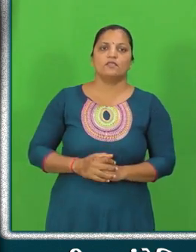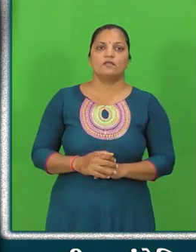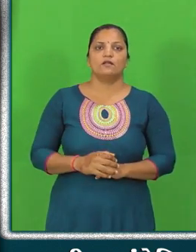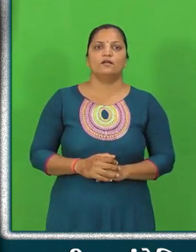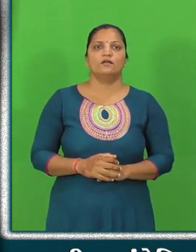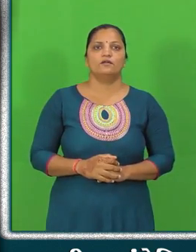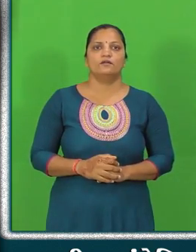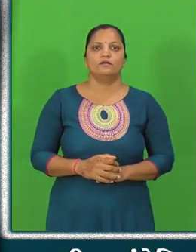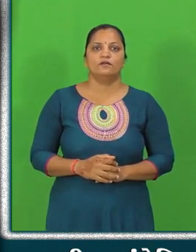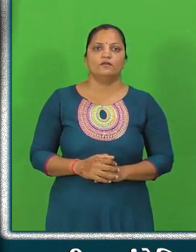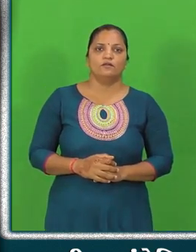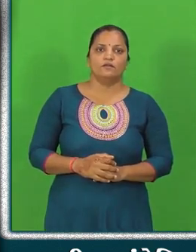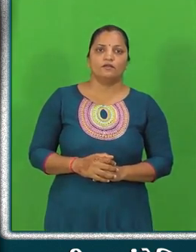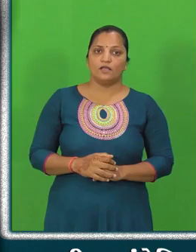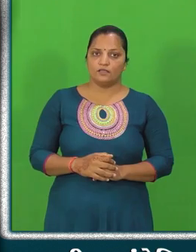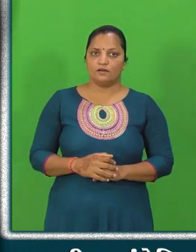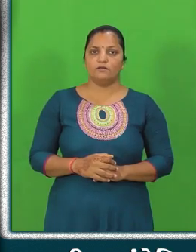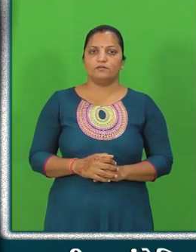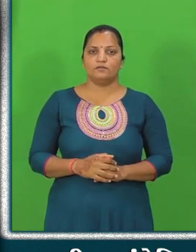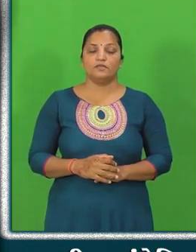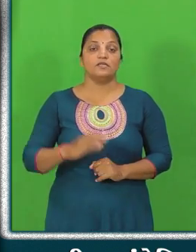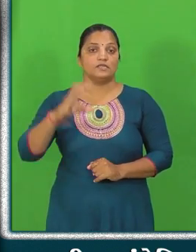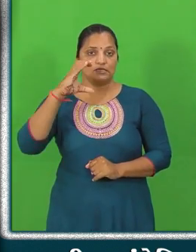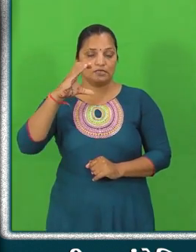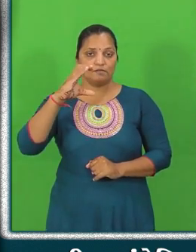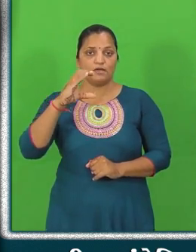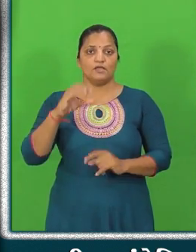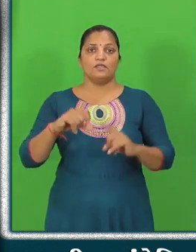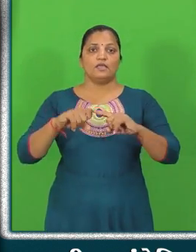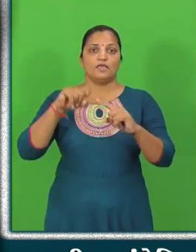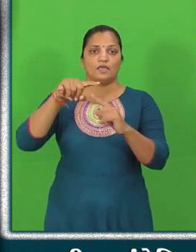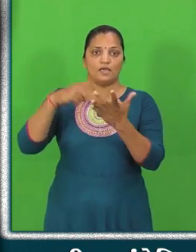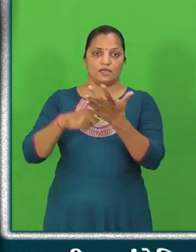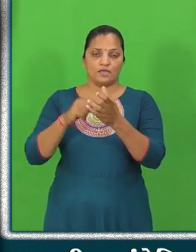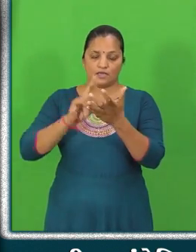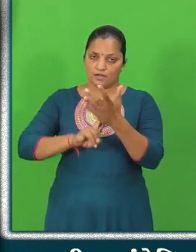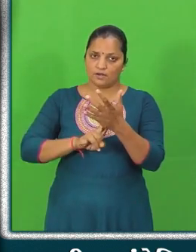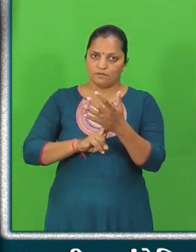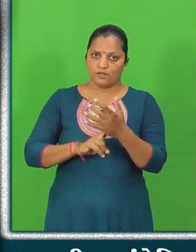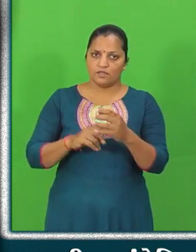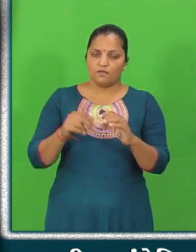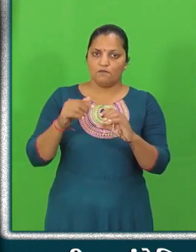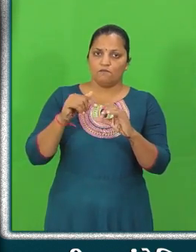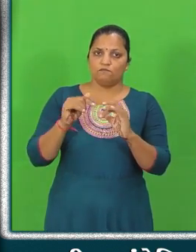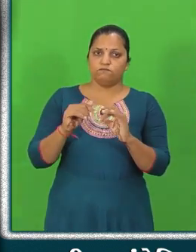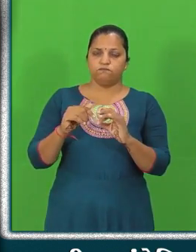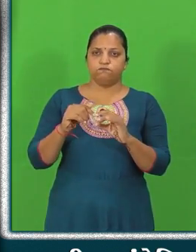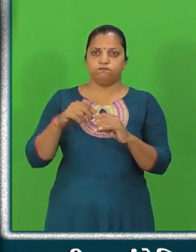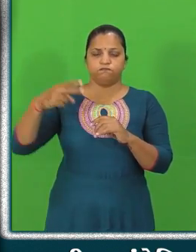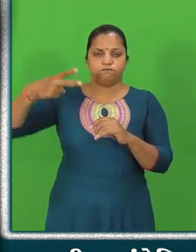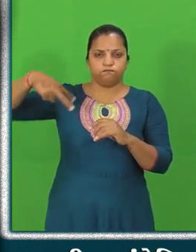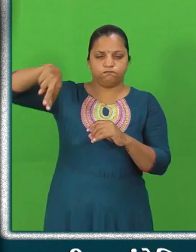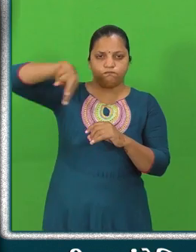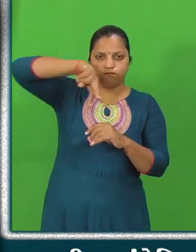થતું કિરણ. મિત્રો વક્રતા કેન્દ્ર સી માંથી પસાર થાય છે. ઝડપથી જવાબ આપો કે એ કિરણ